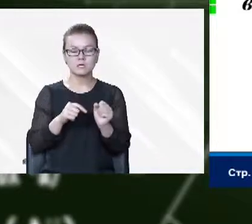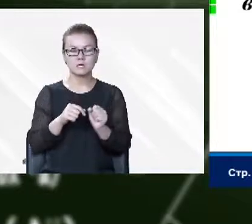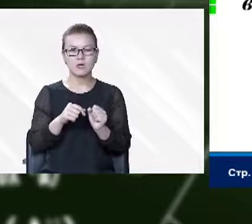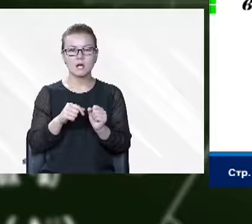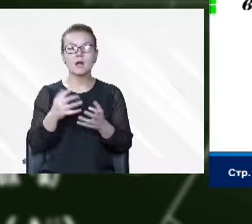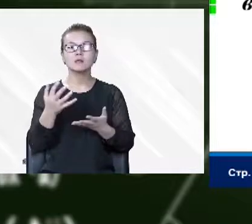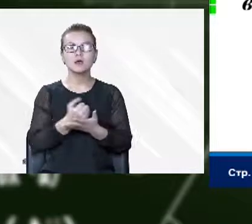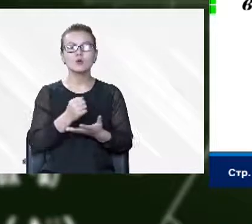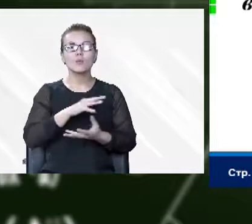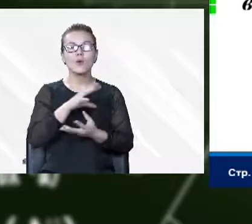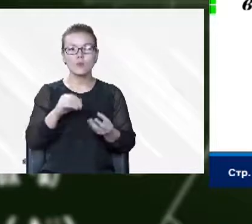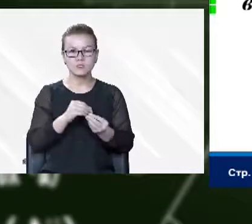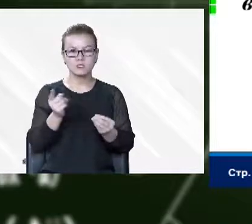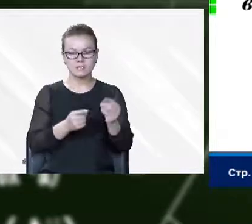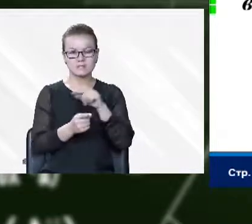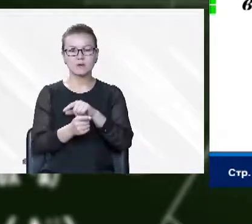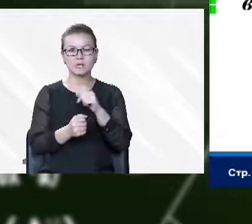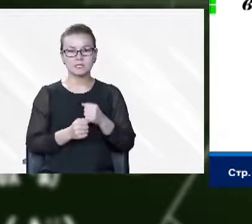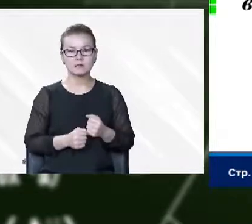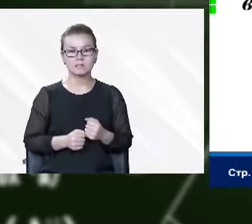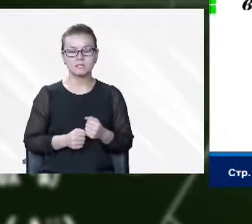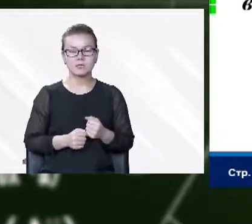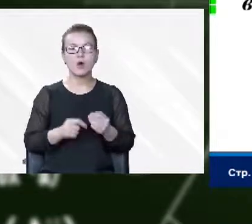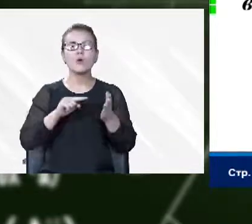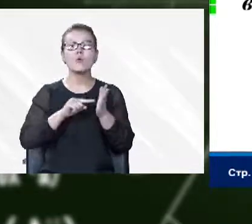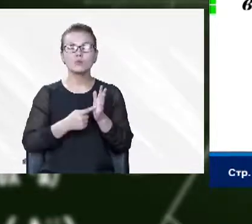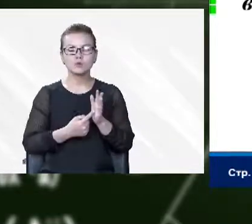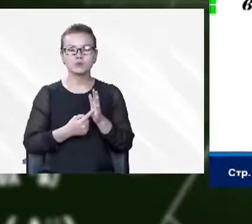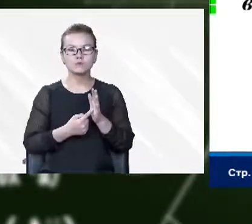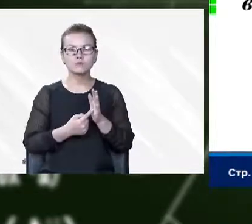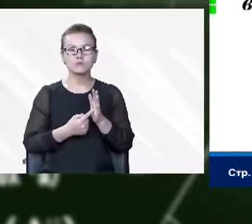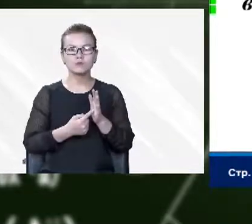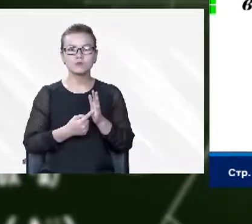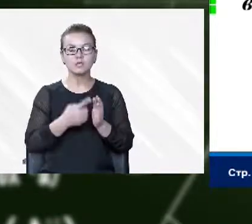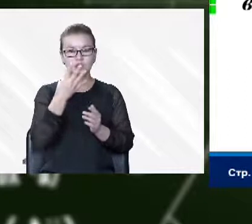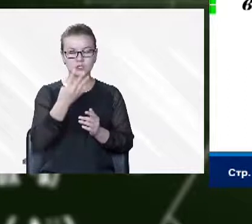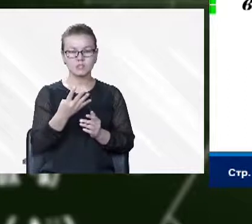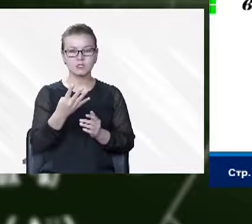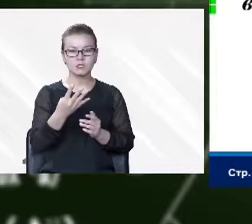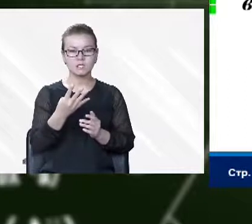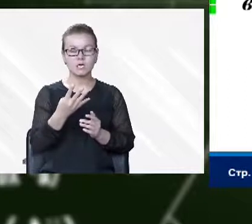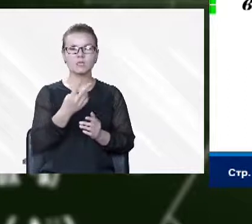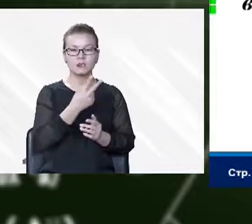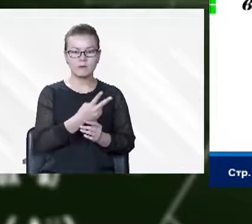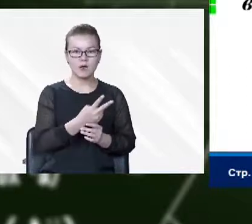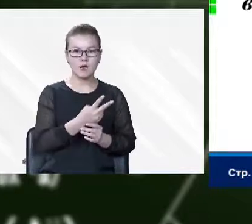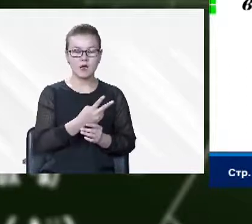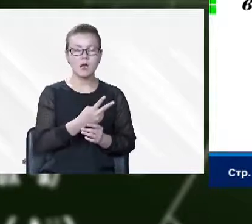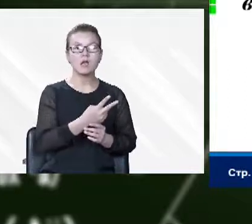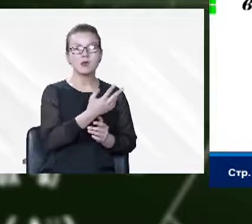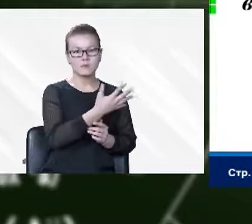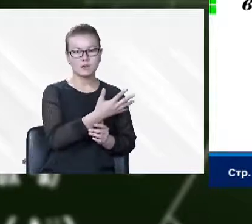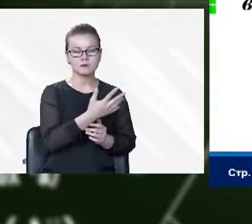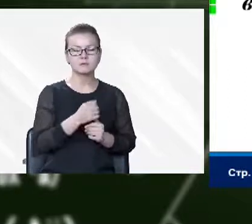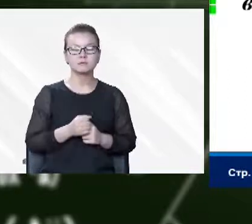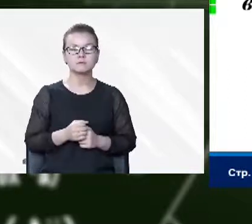Найдем общий знаменатель, умножив 4, 2 и